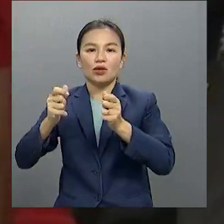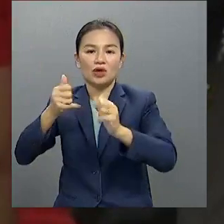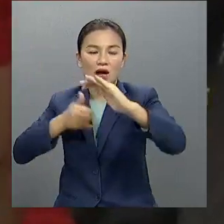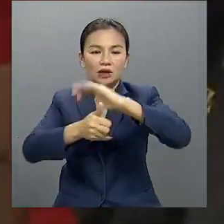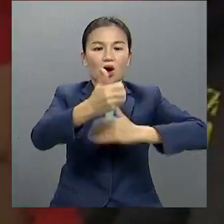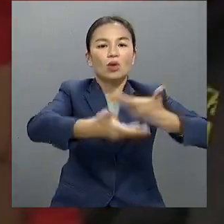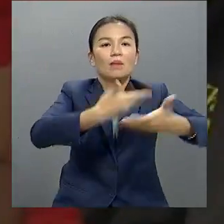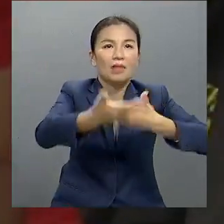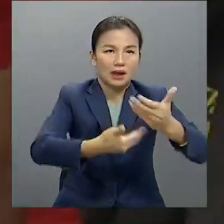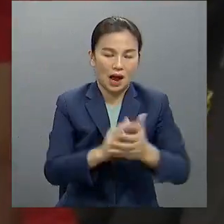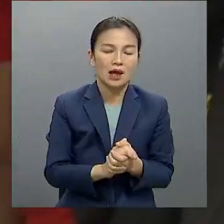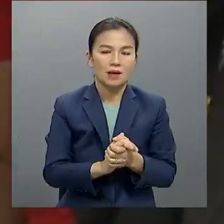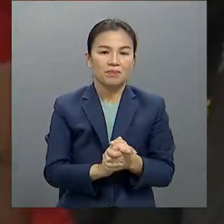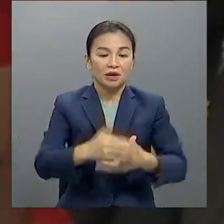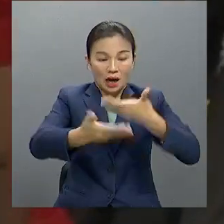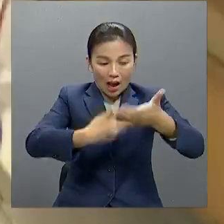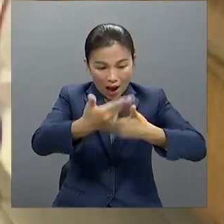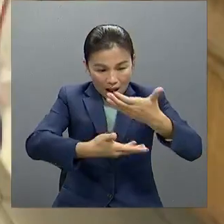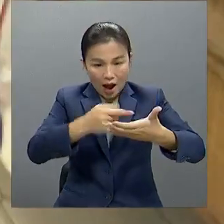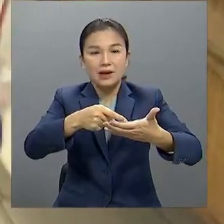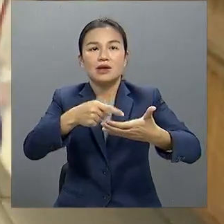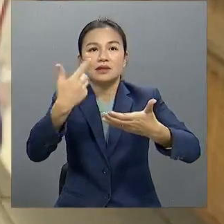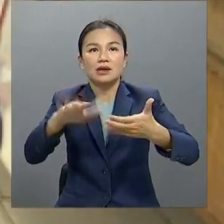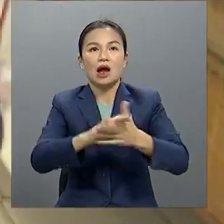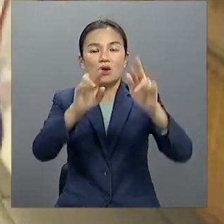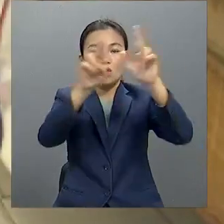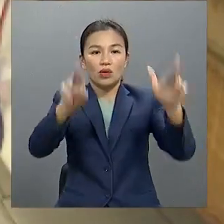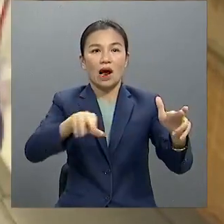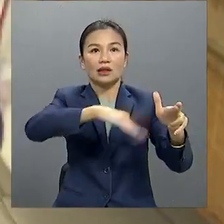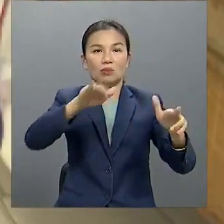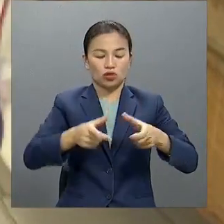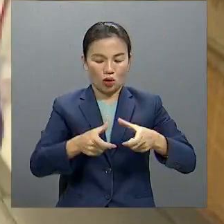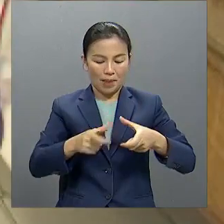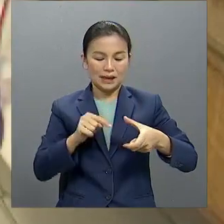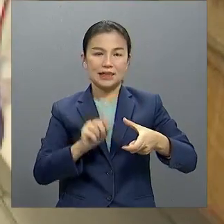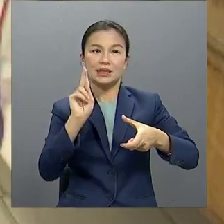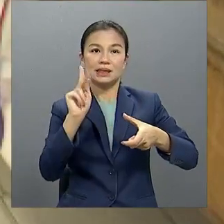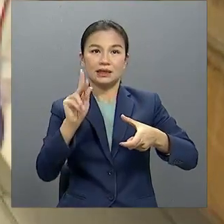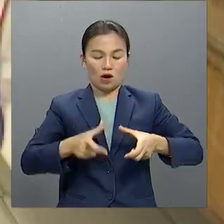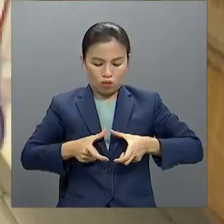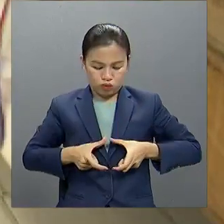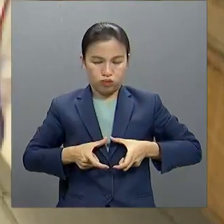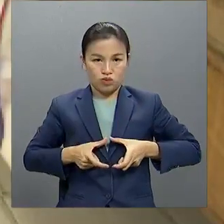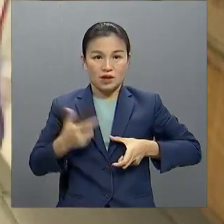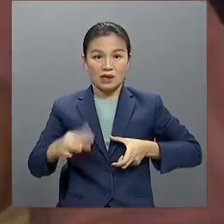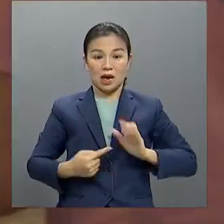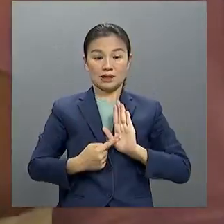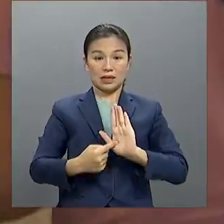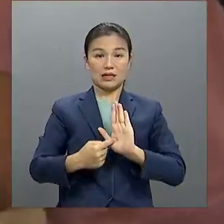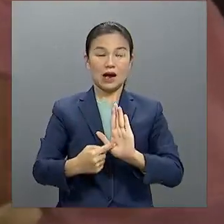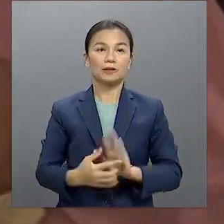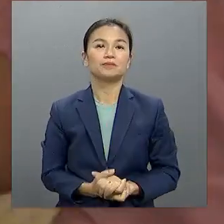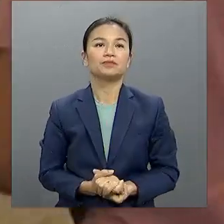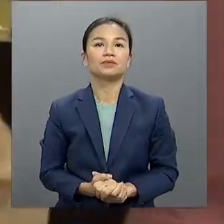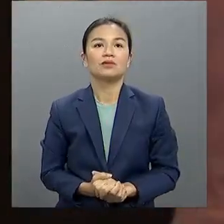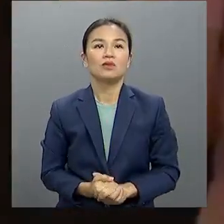ามาสามารถขายของโดยทุกร้านจำเป็นต้องมีบัตรสีเขียวแขวนห้อยคอเป็นสัญลักษณ ์แม่ค้าทุกท่าน